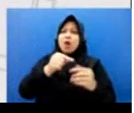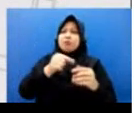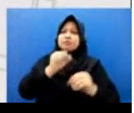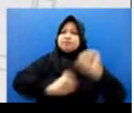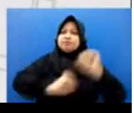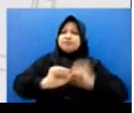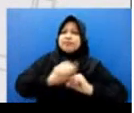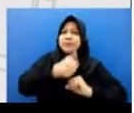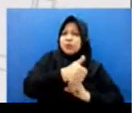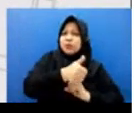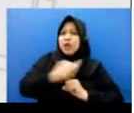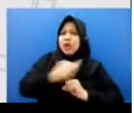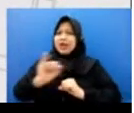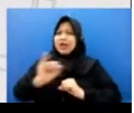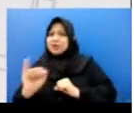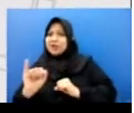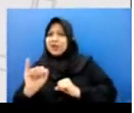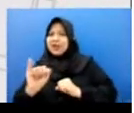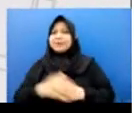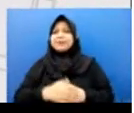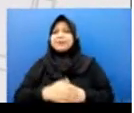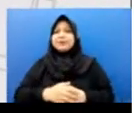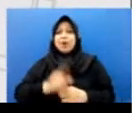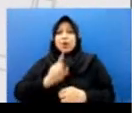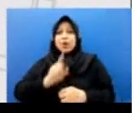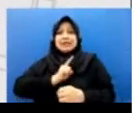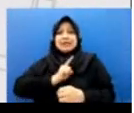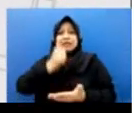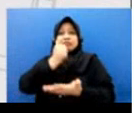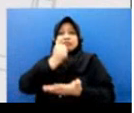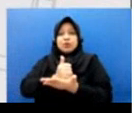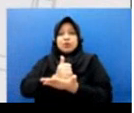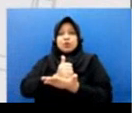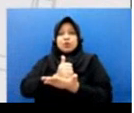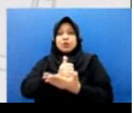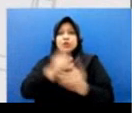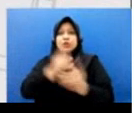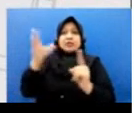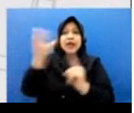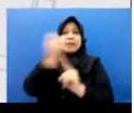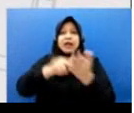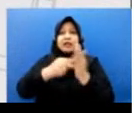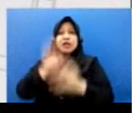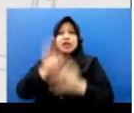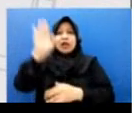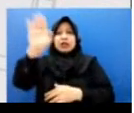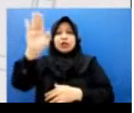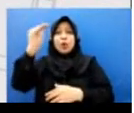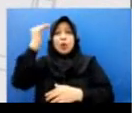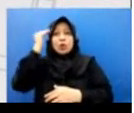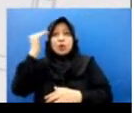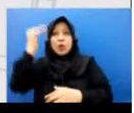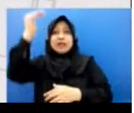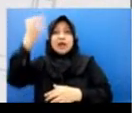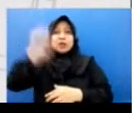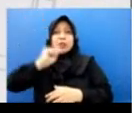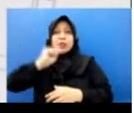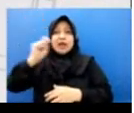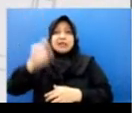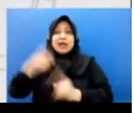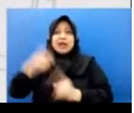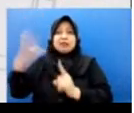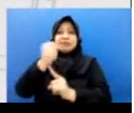Menjadi diri yang otentik itu tidak berarti bahwa hanya bisa dicapai kalau kita sudah dewasa madya atau lansia. Justru